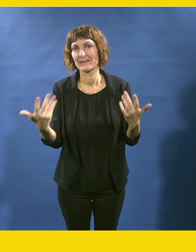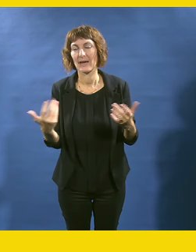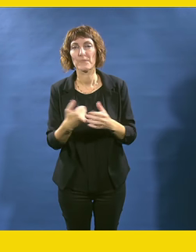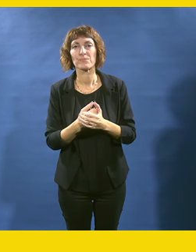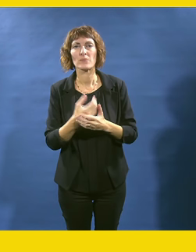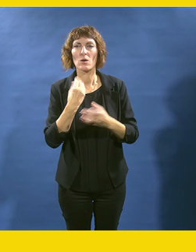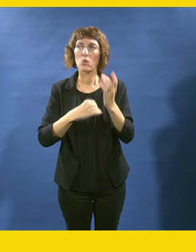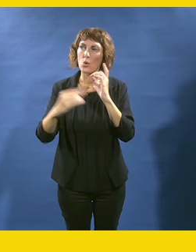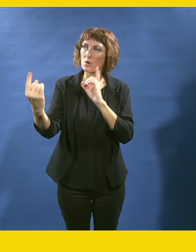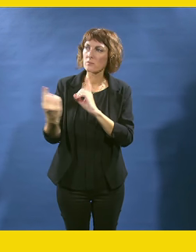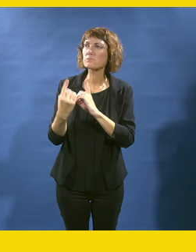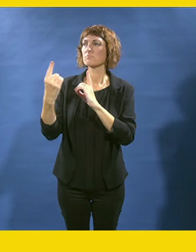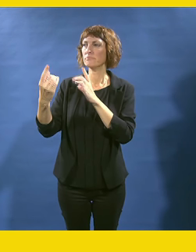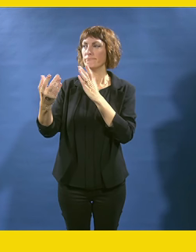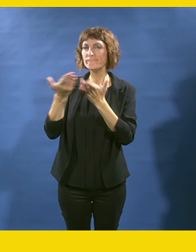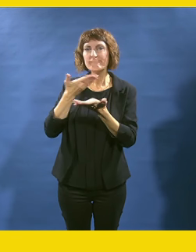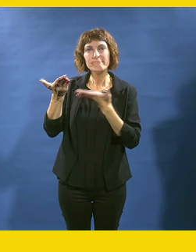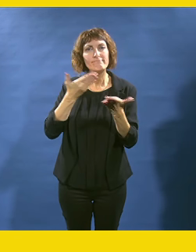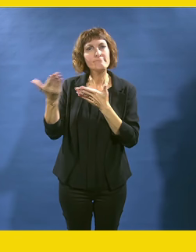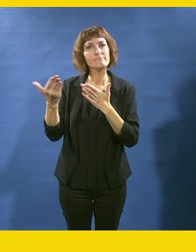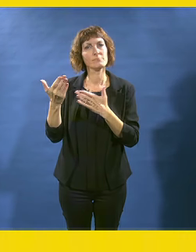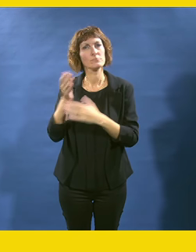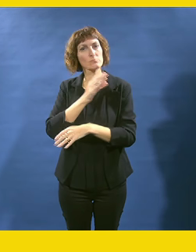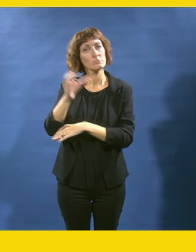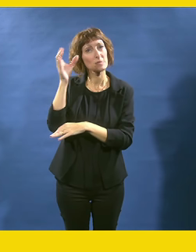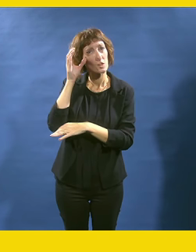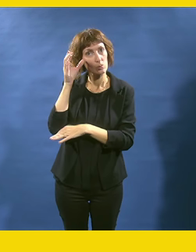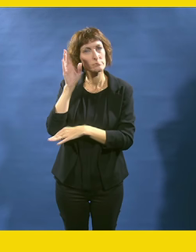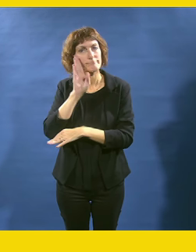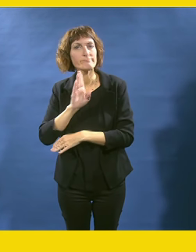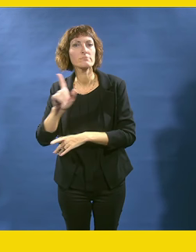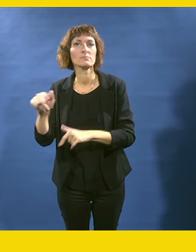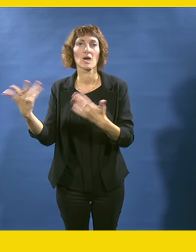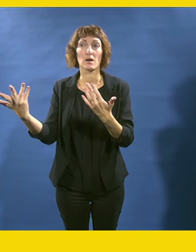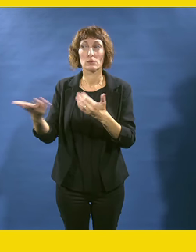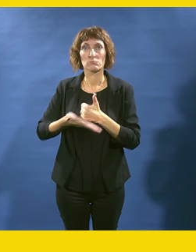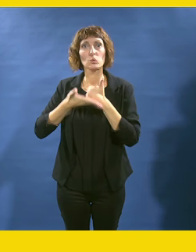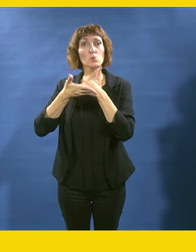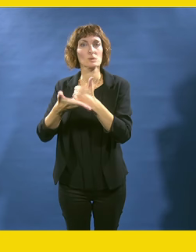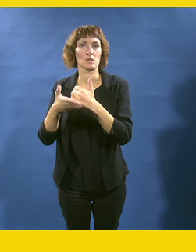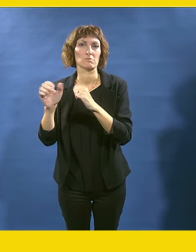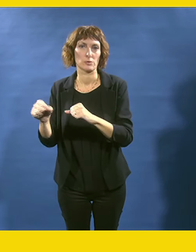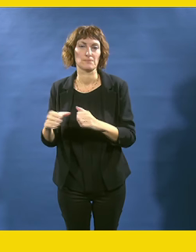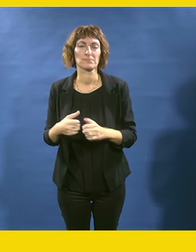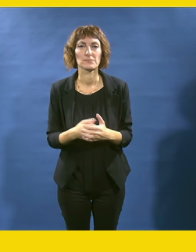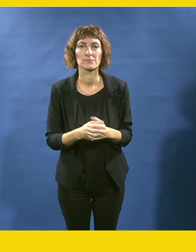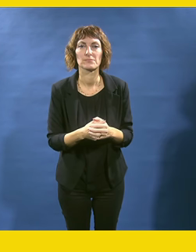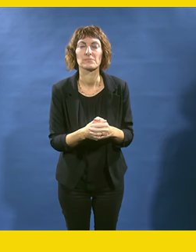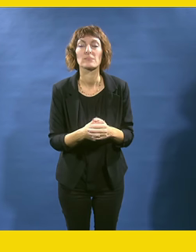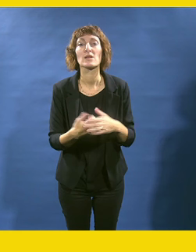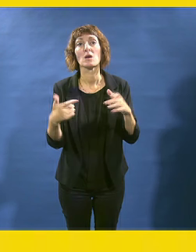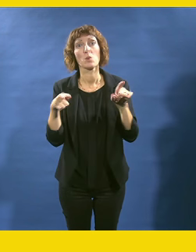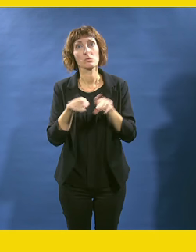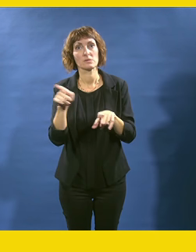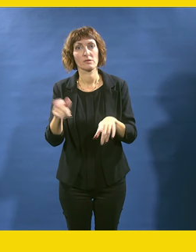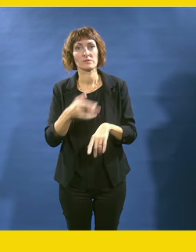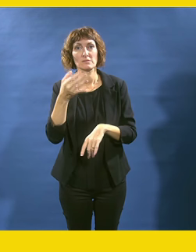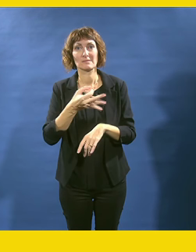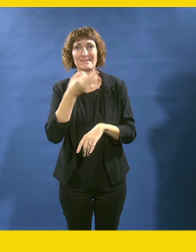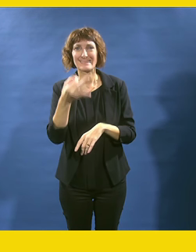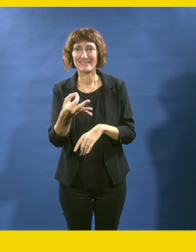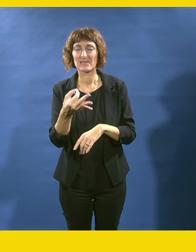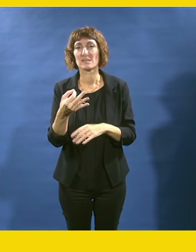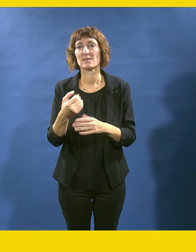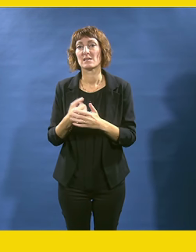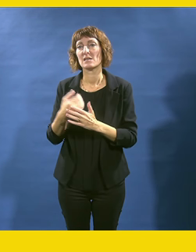oreille attentive ou du soutien. À côté de cette... vous dire quand même que cet espace, la référente,